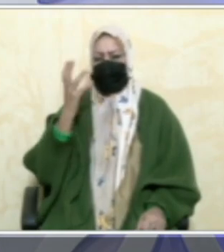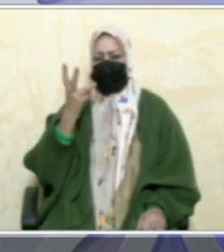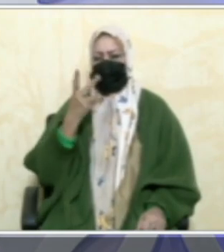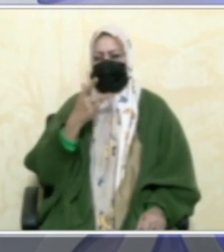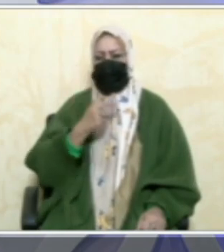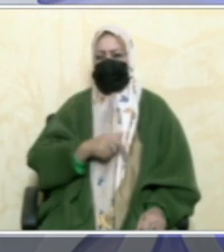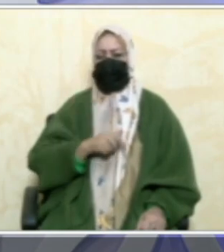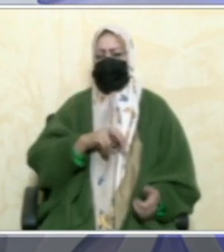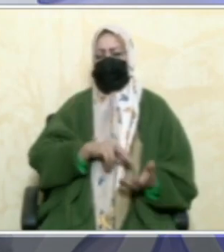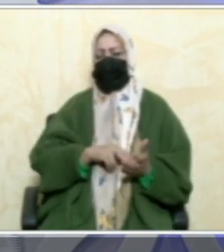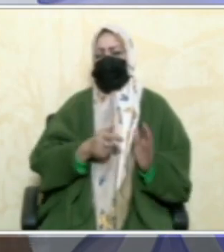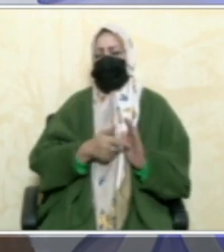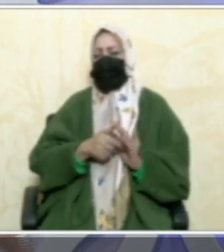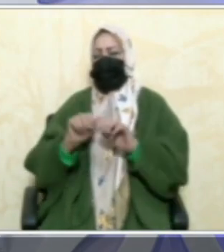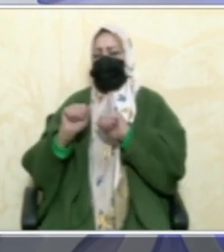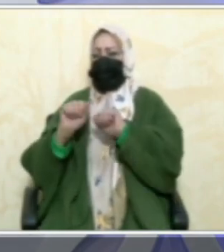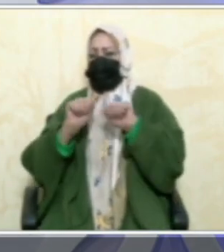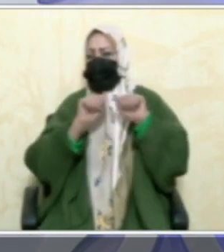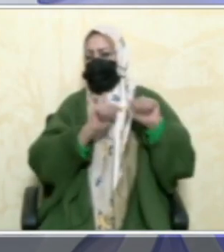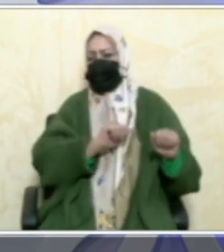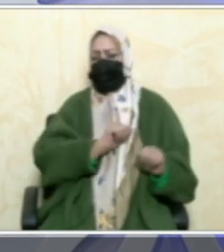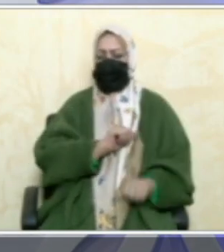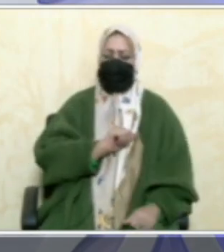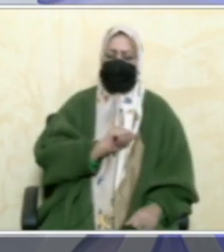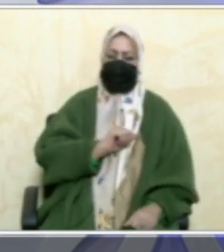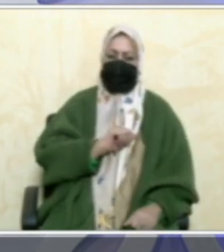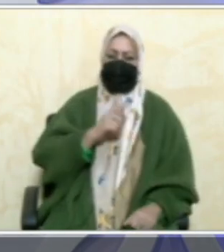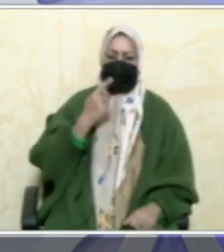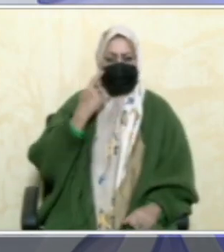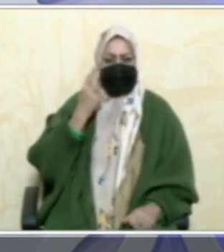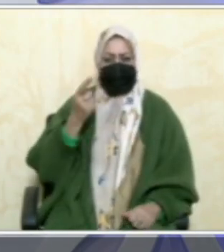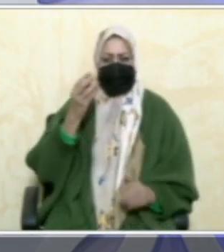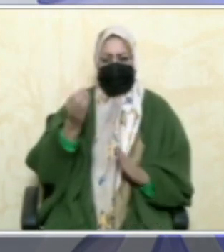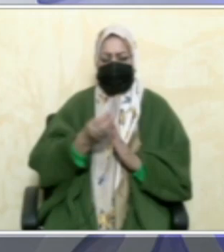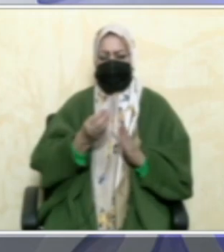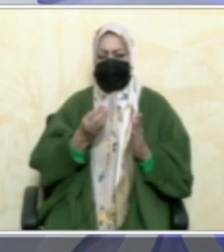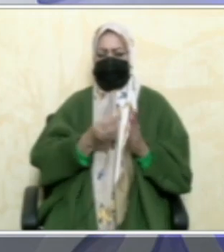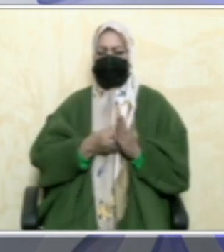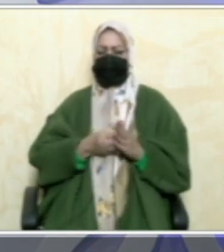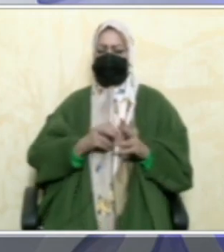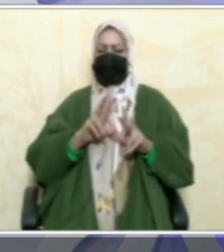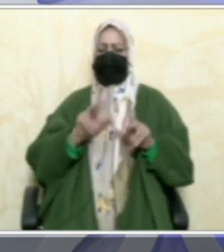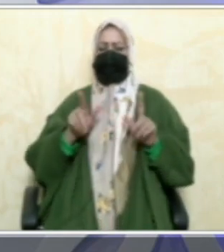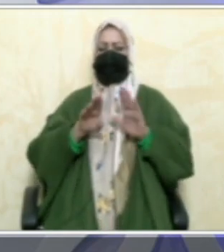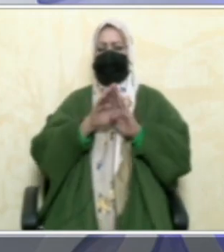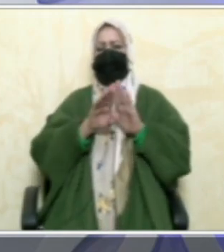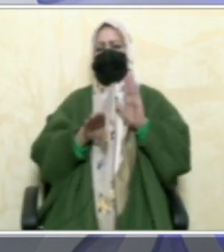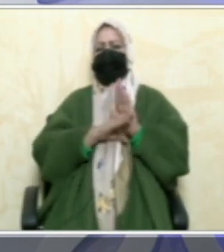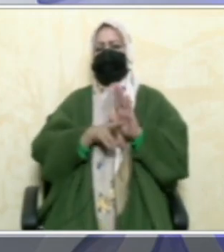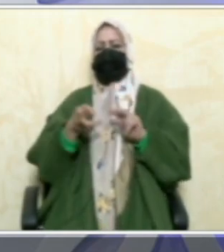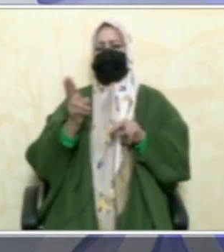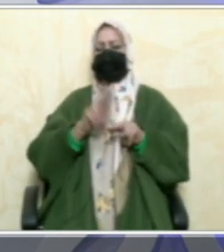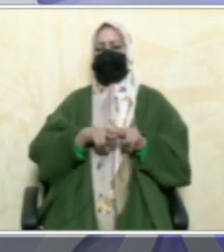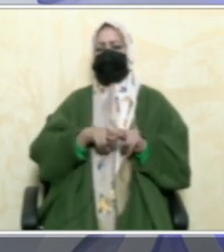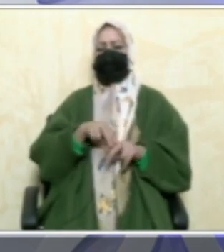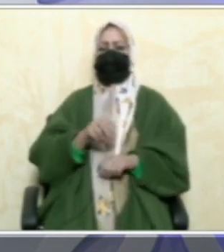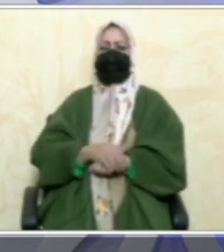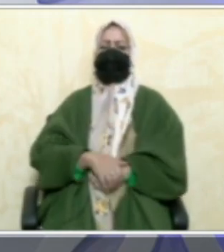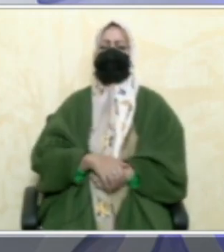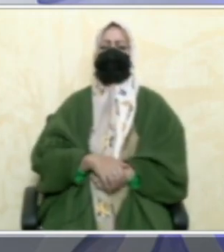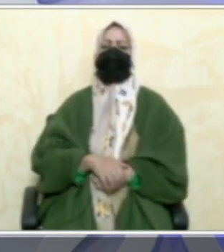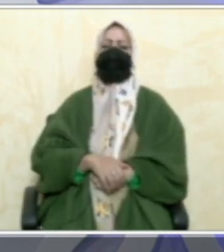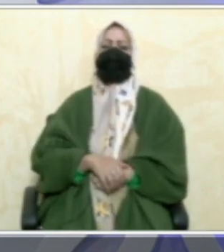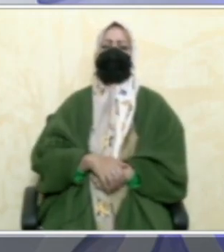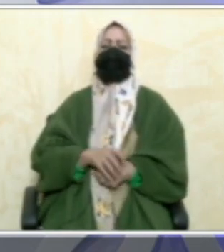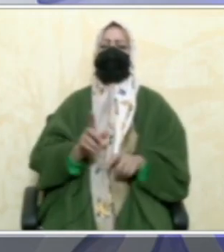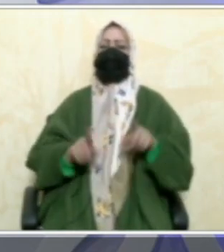تكرر، التي تمنع تكرار هذه المسألة مرة أخرى. بعض الناس له وجهة في هذا الموضوع، وقد تكون